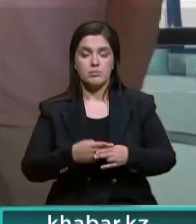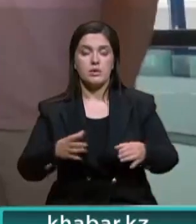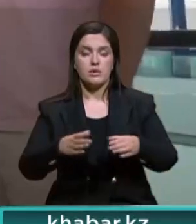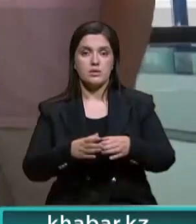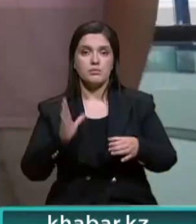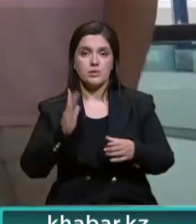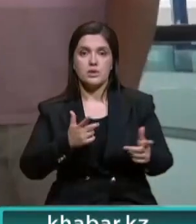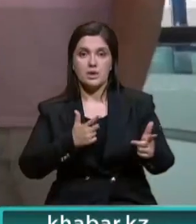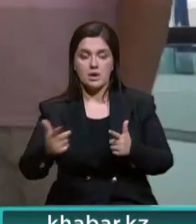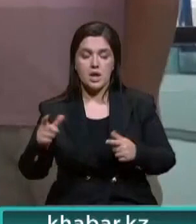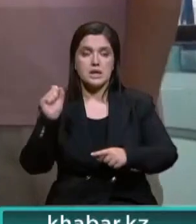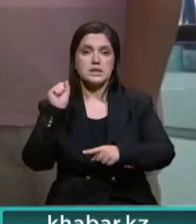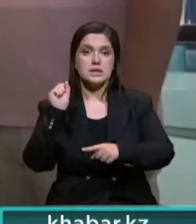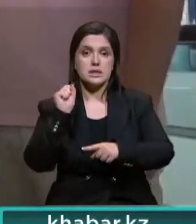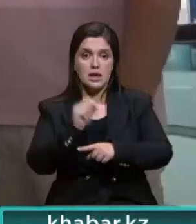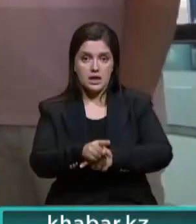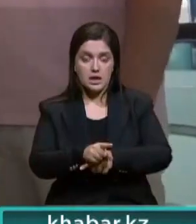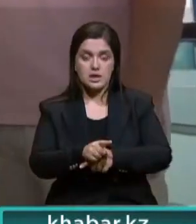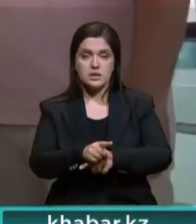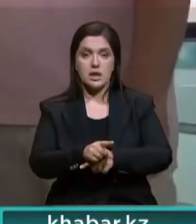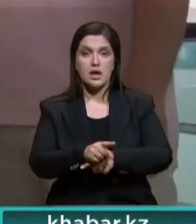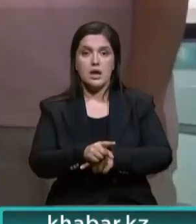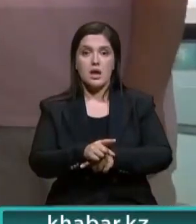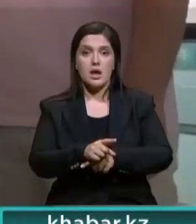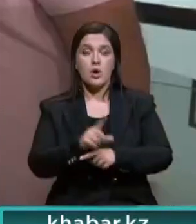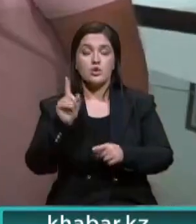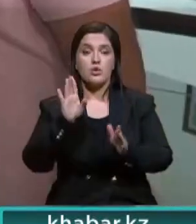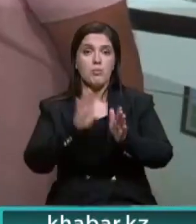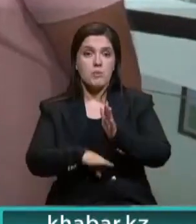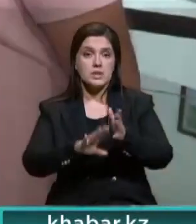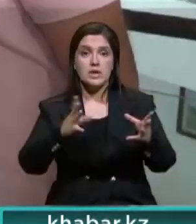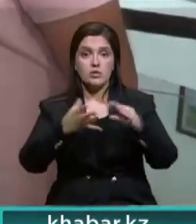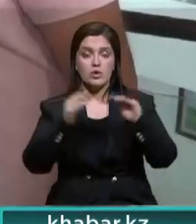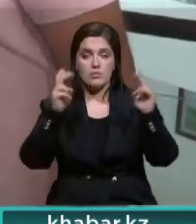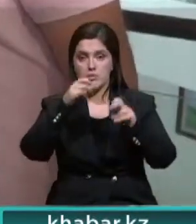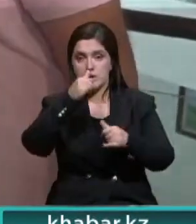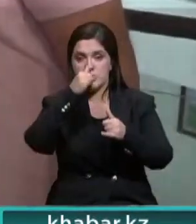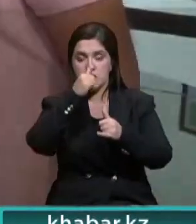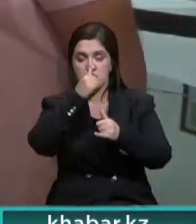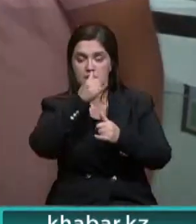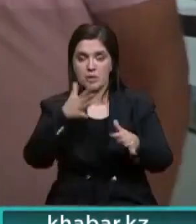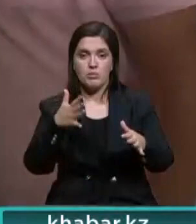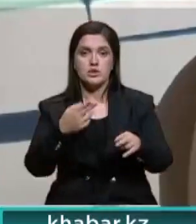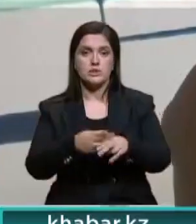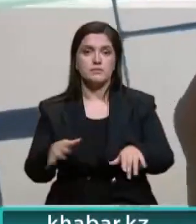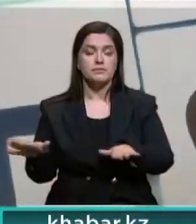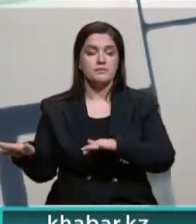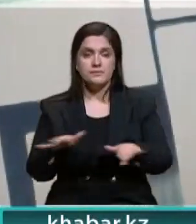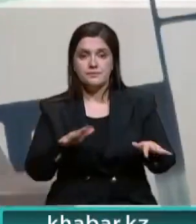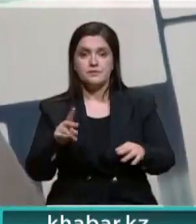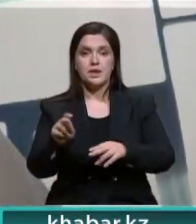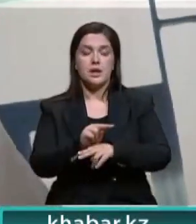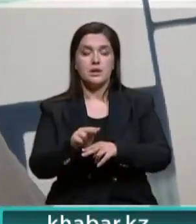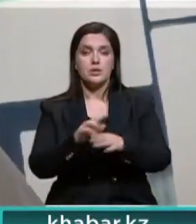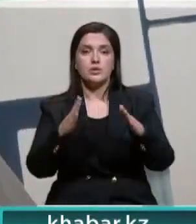суд. Заказчик проекта СПК «Павлодар» утверждает, что без заключения экспертизы не может принять каких-либо мер. К слову, на реконструкцию дома